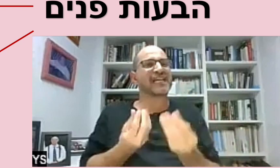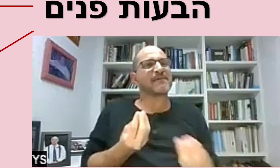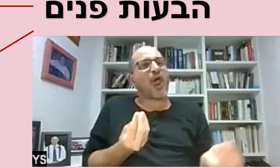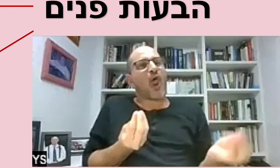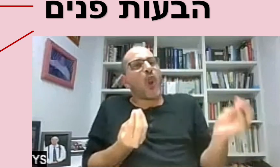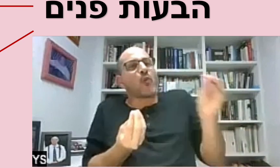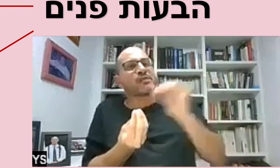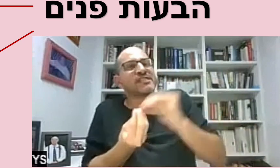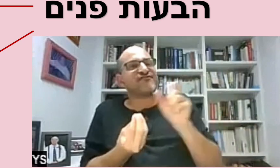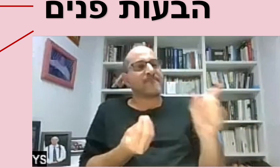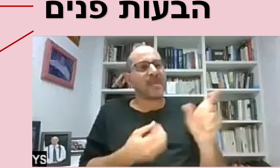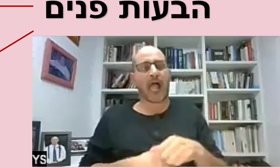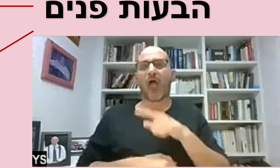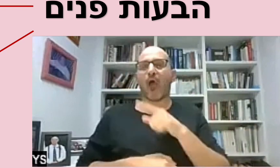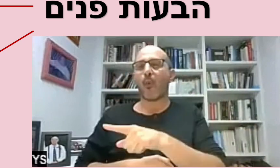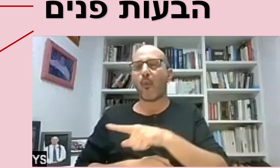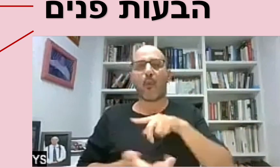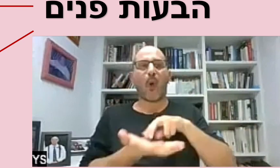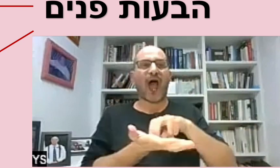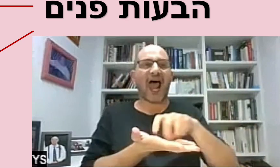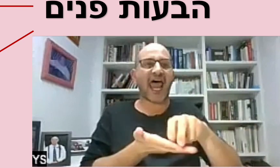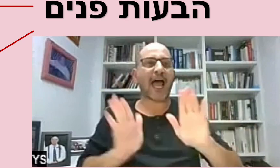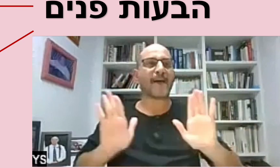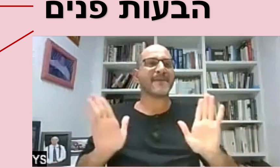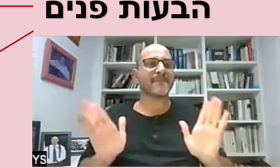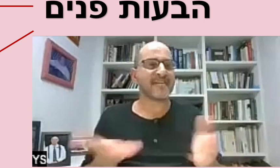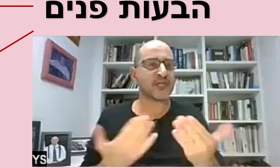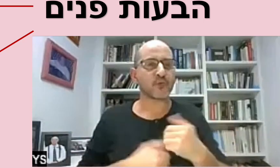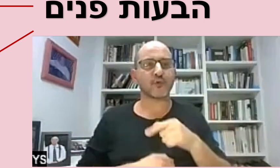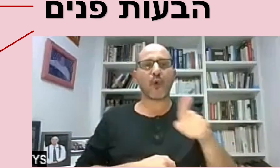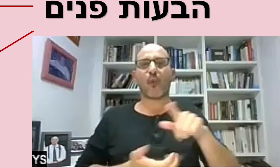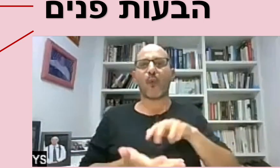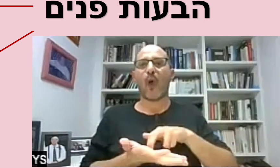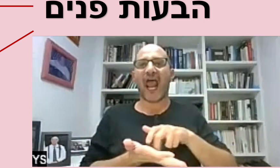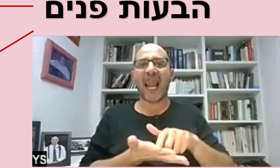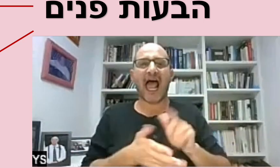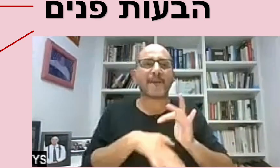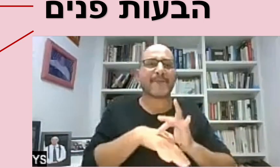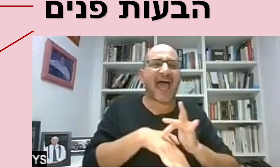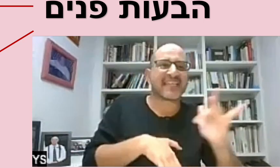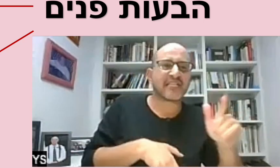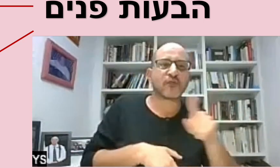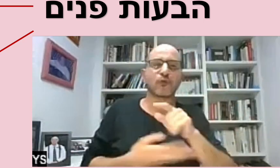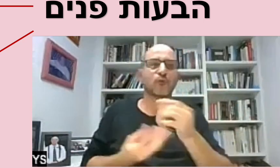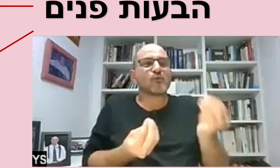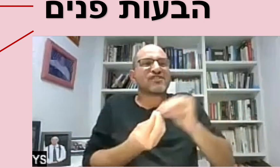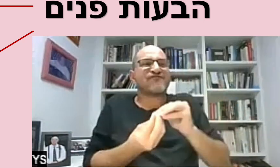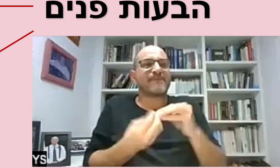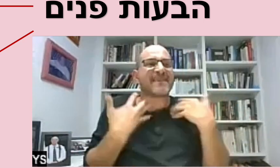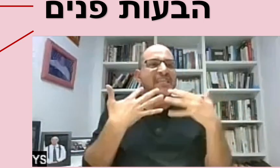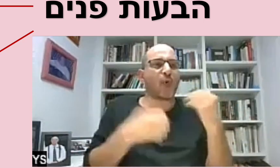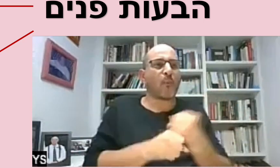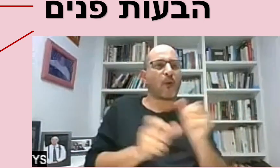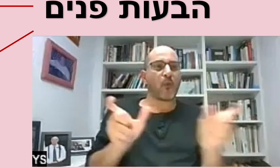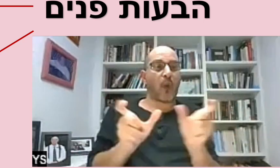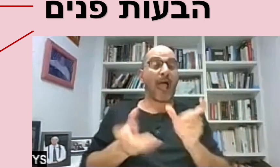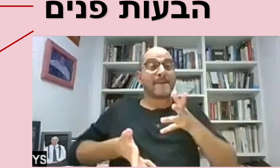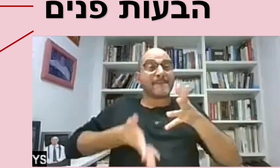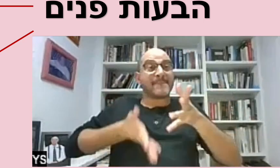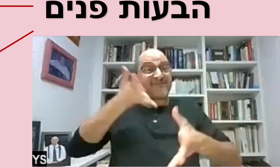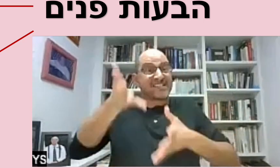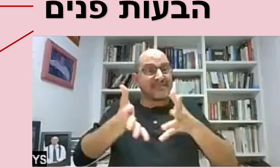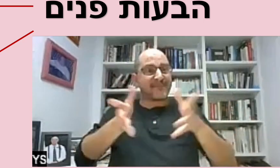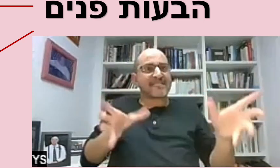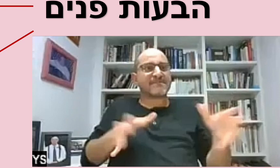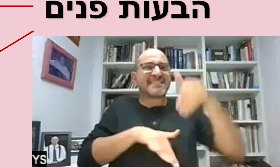מדברים בעברית אנחנו צריכים להוסיף מילה. הוא הלך במהירות, הוא הלך בעדינות, מוסיפים את תיאור